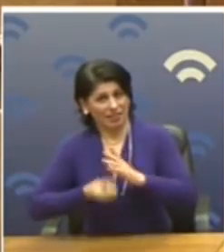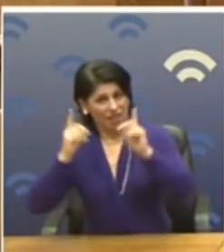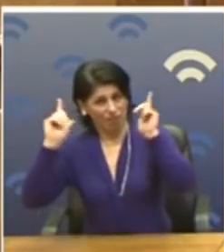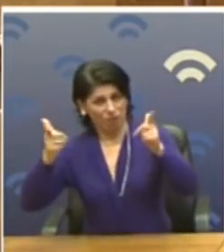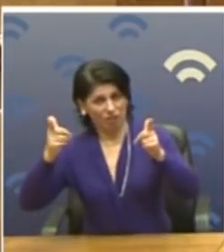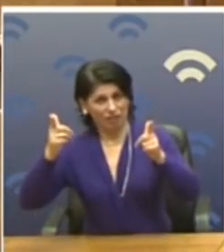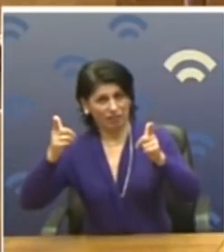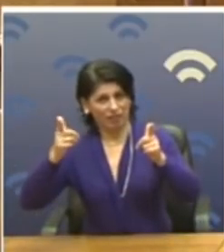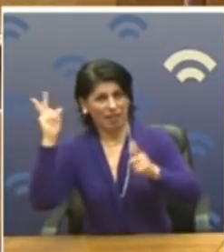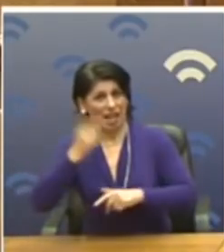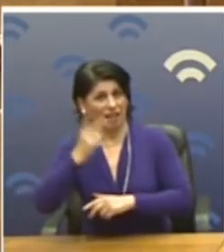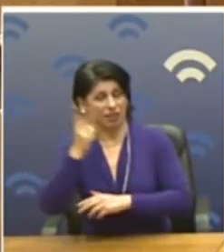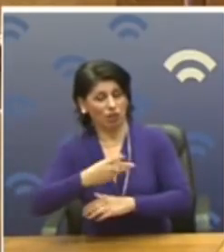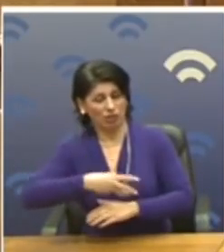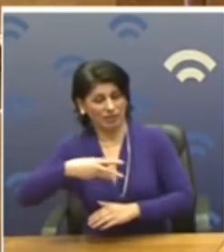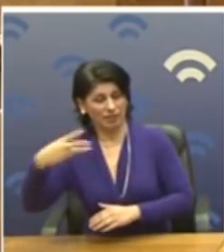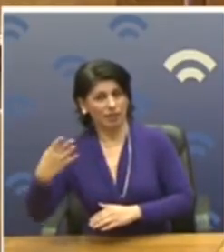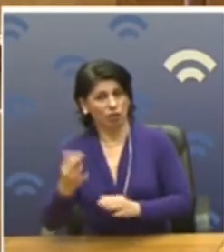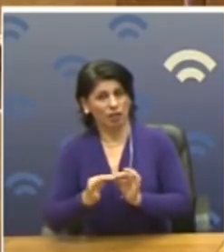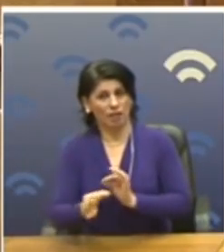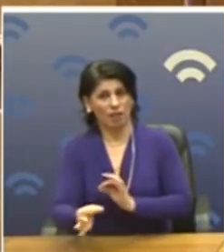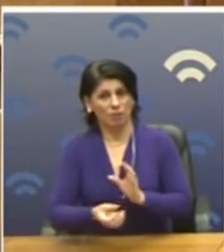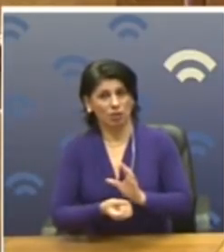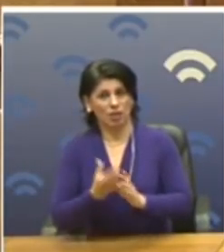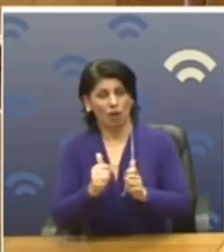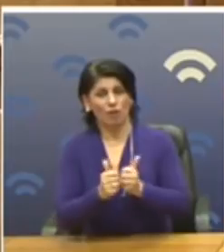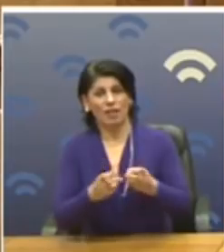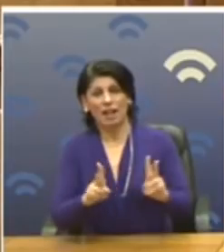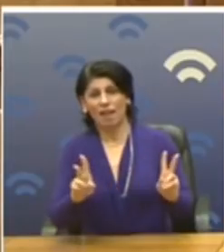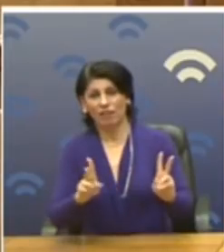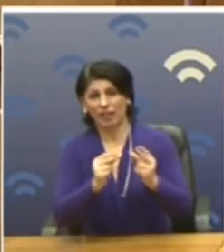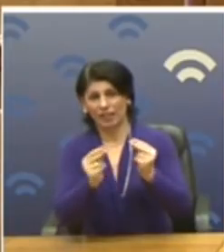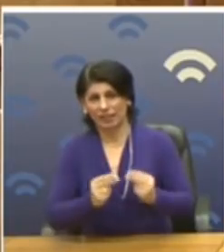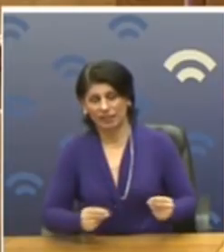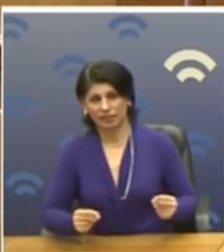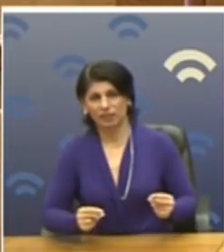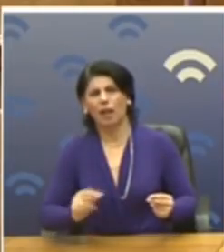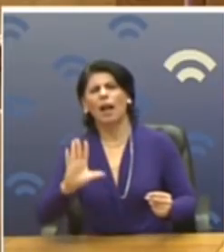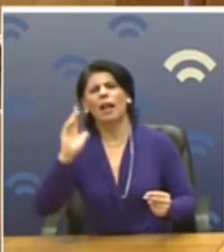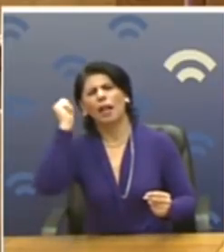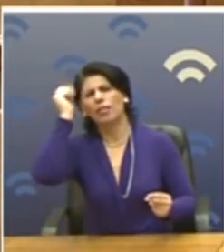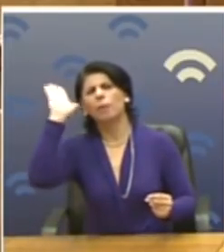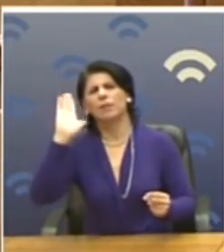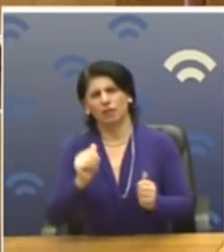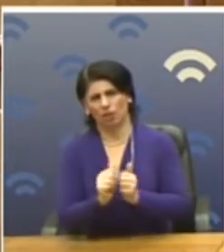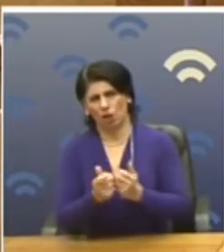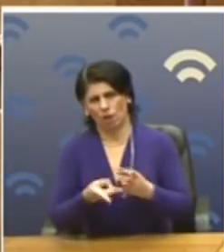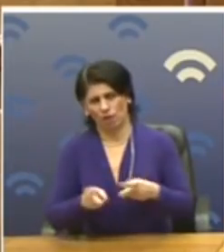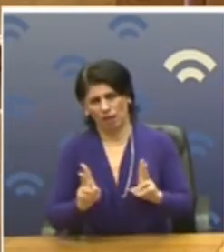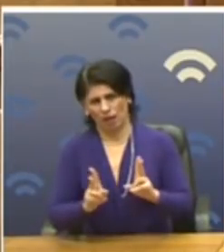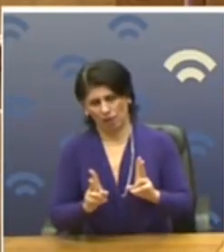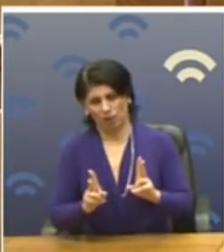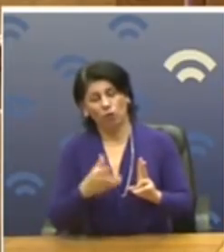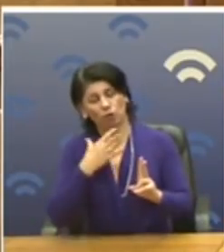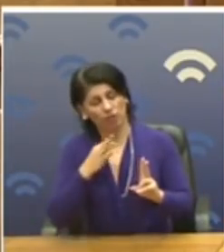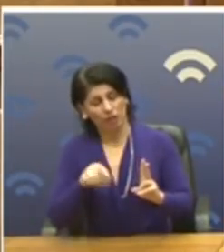το ΣΥΡΙΖΑ πως εφάρμοζε νεοφιλελεύθερες λύσεις, αλλά πως δεν πίστευε στον νεοφιλελευθερισμό και γι' αυτό